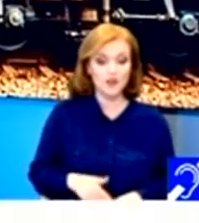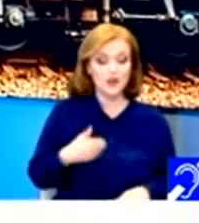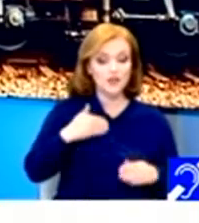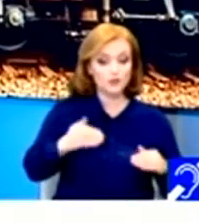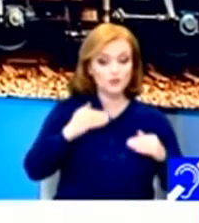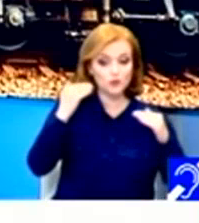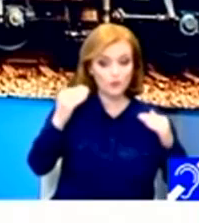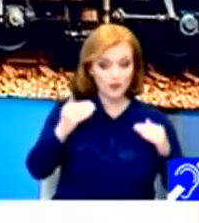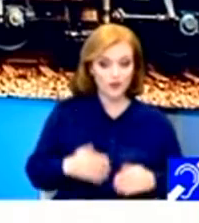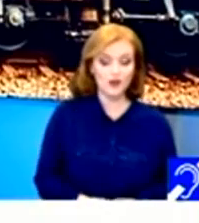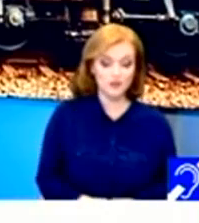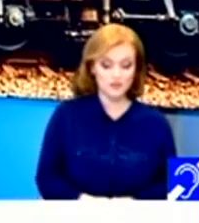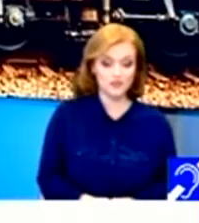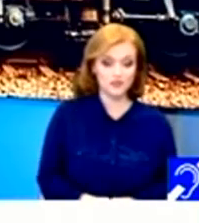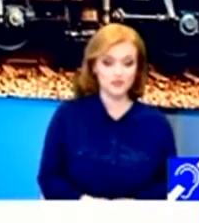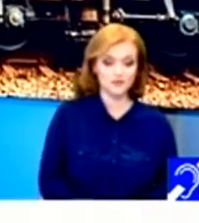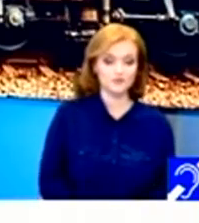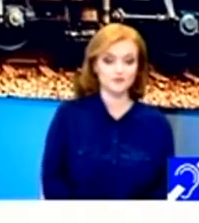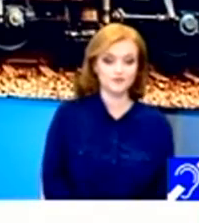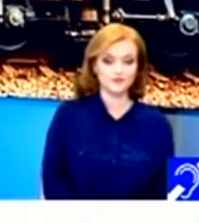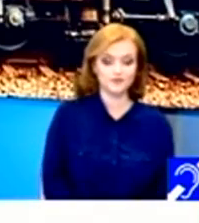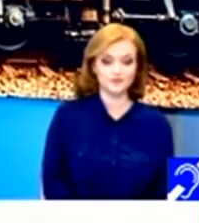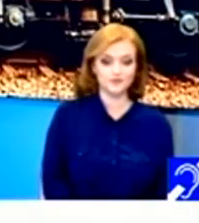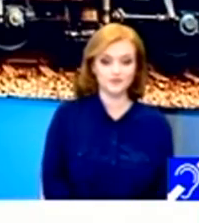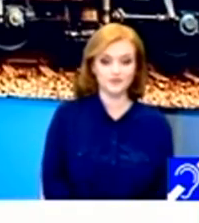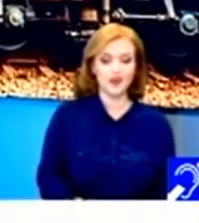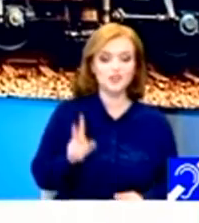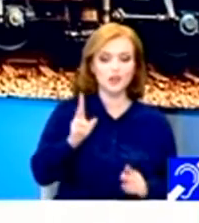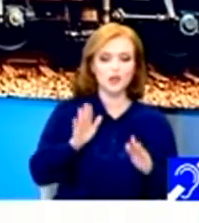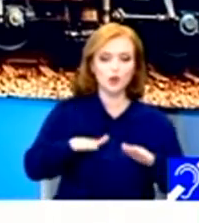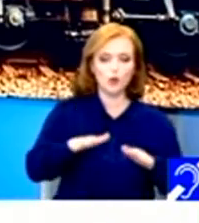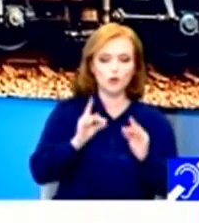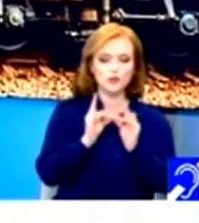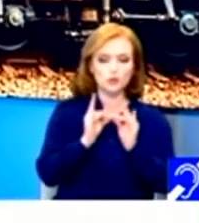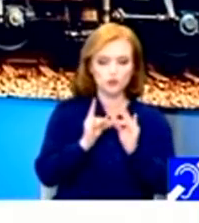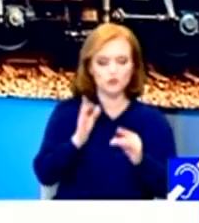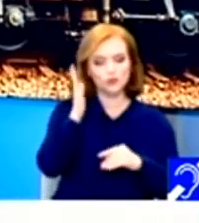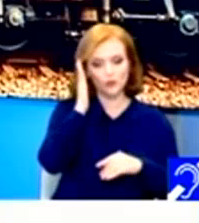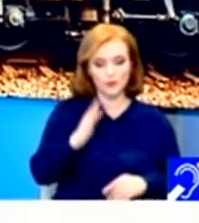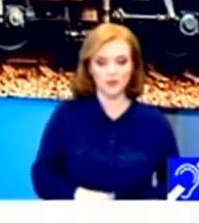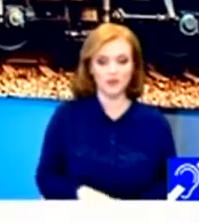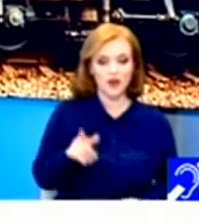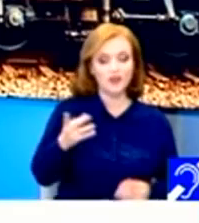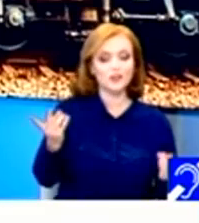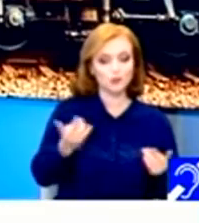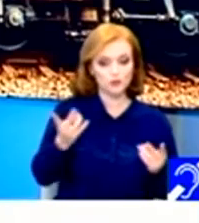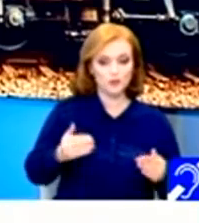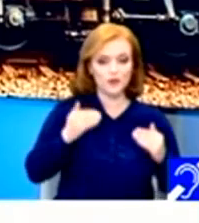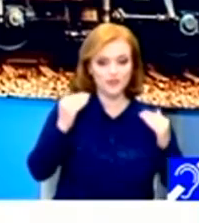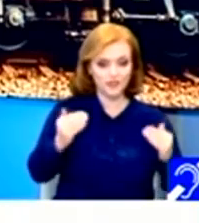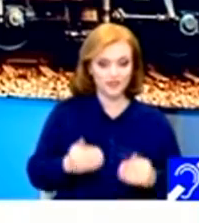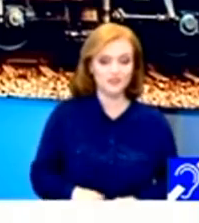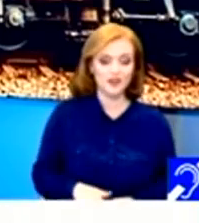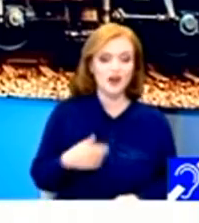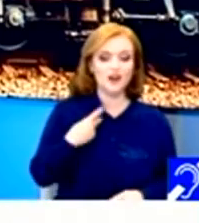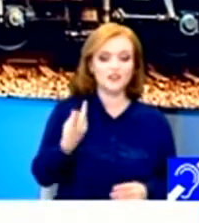scumpească rezervările pentru locuri, inclusiv în cușete și vagoane de dormit. Compania are nevoie de mai mulți bani și în contextul în care încă așteaptă de la